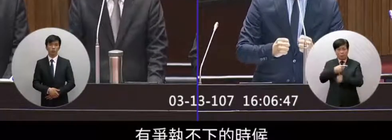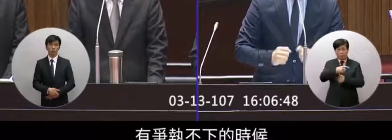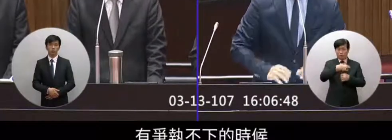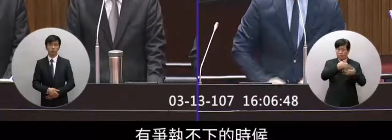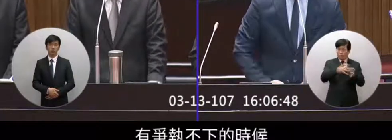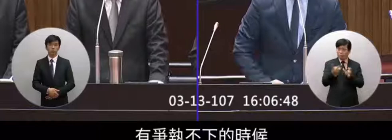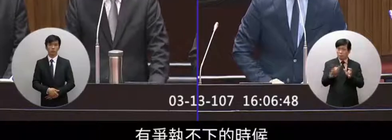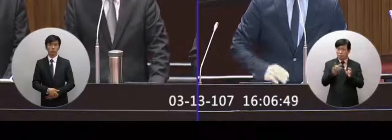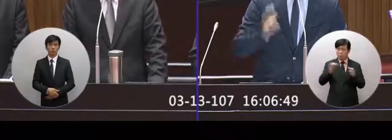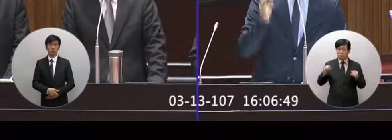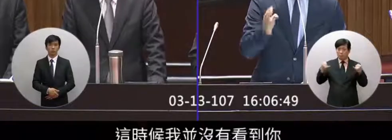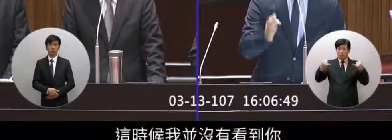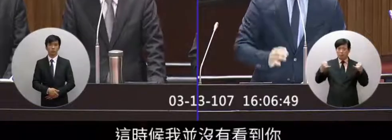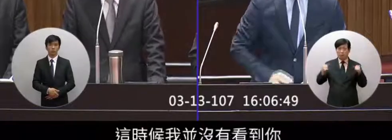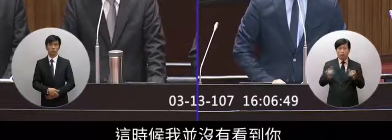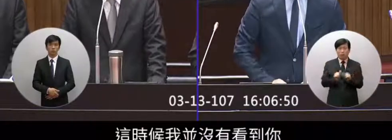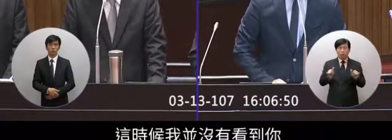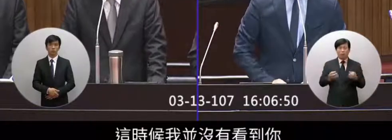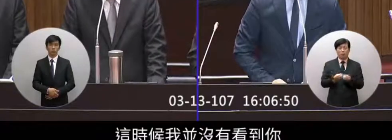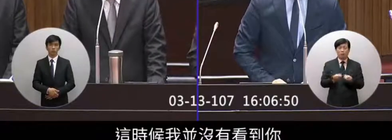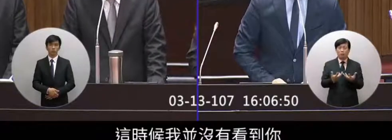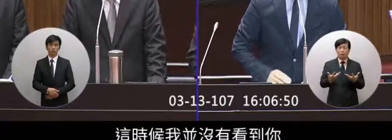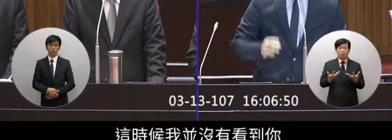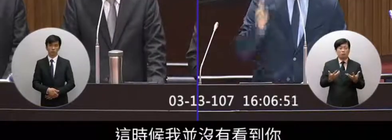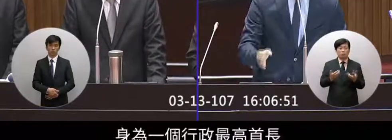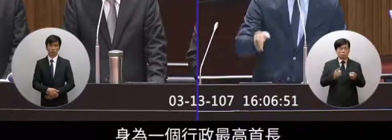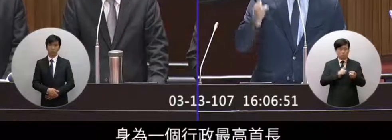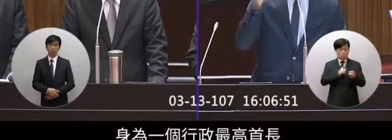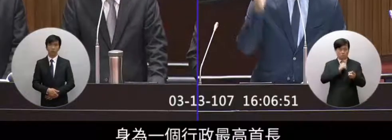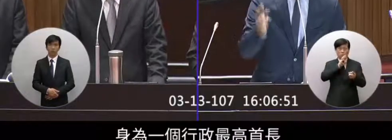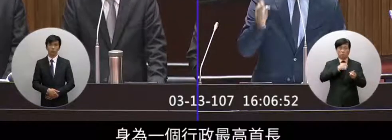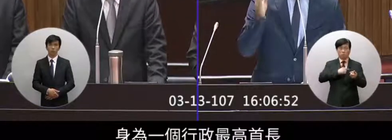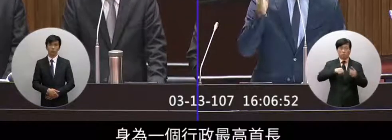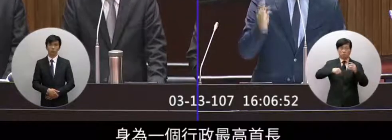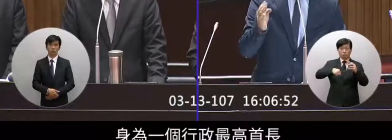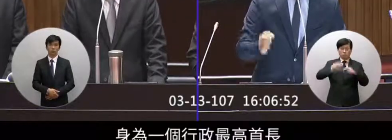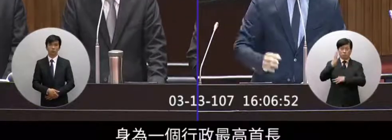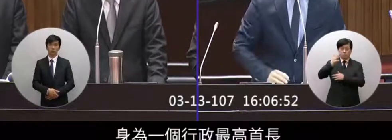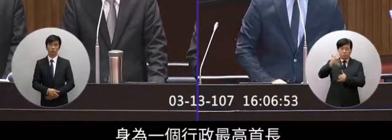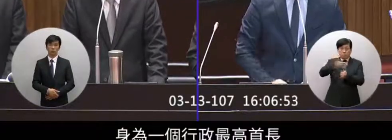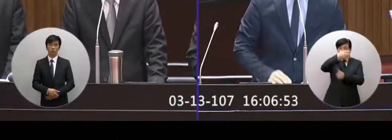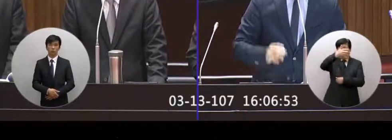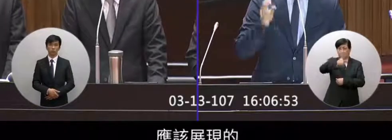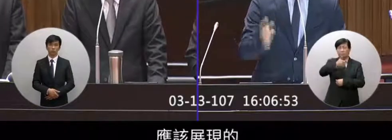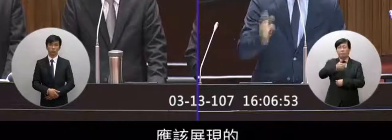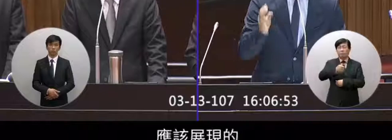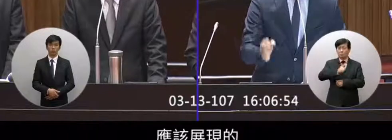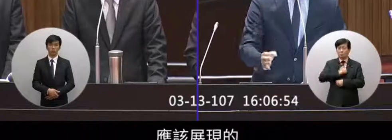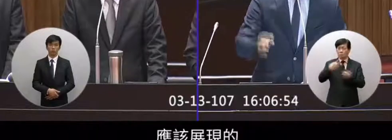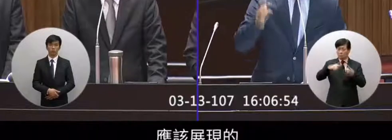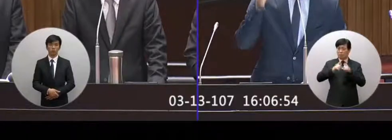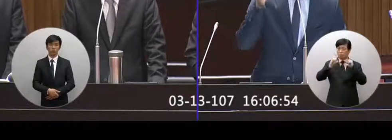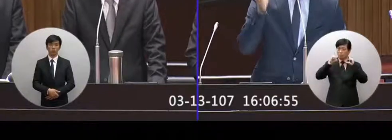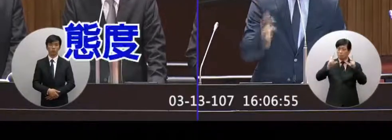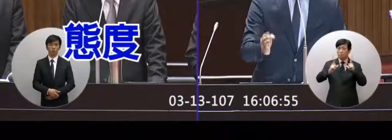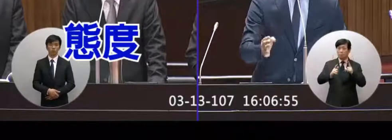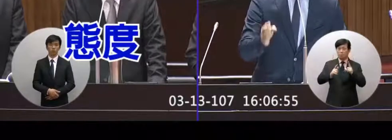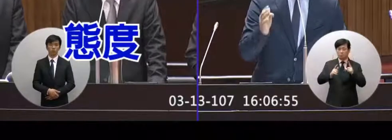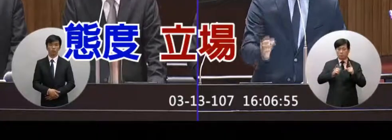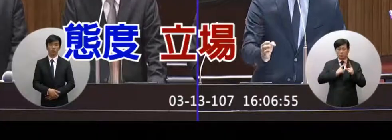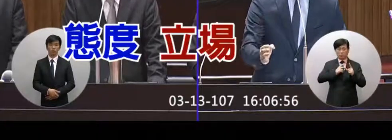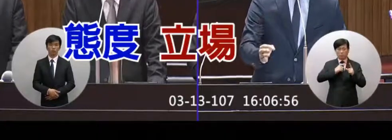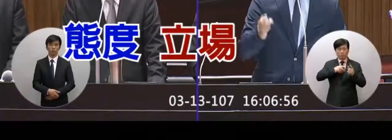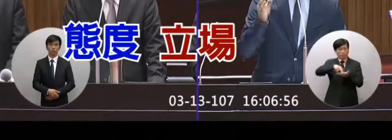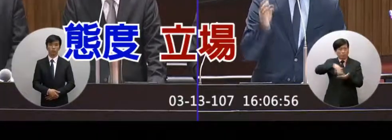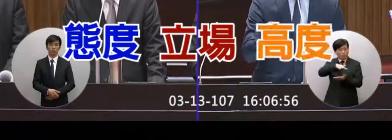持有争执不下的时候，这时候我并没有看到你身为一个行政最高首长应该展现的态